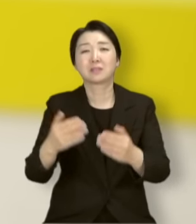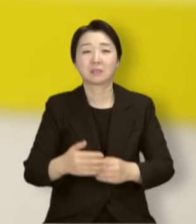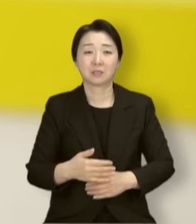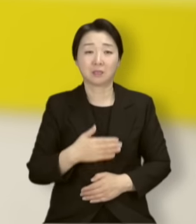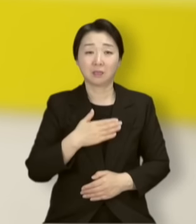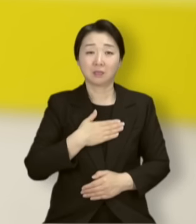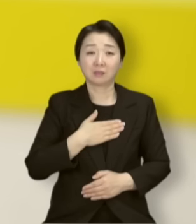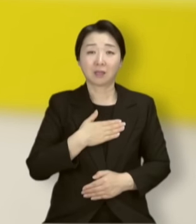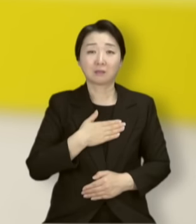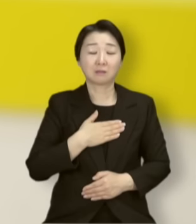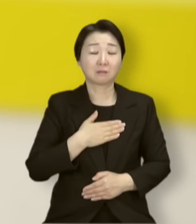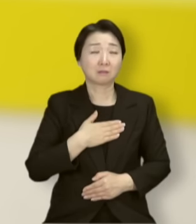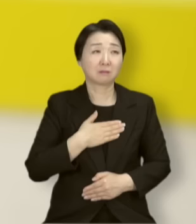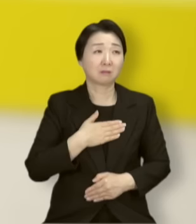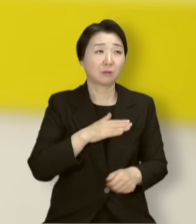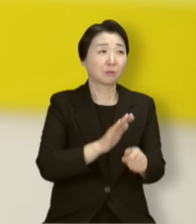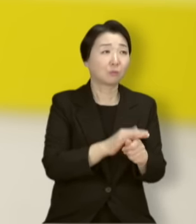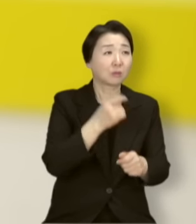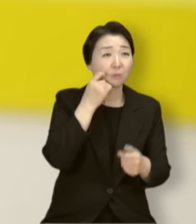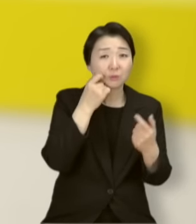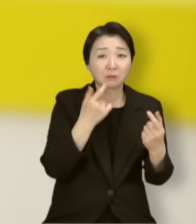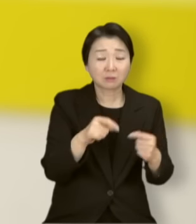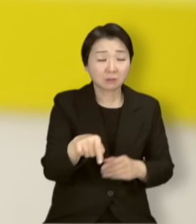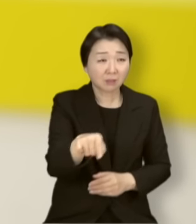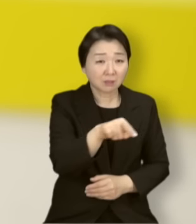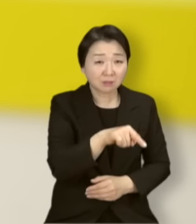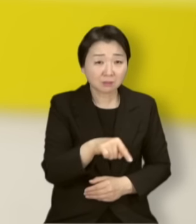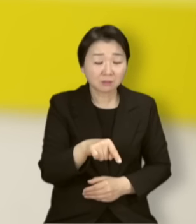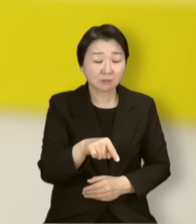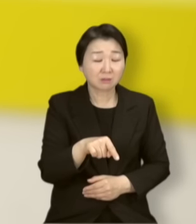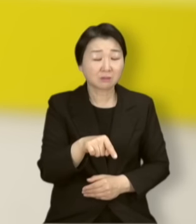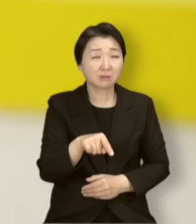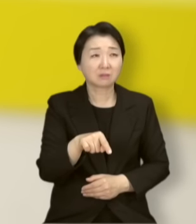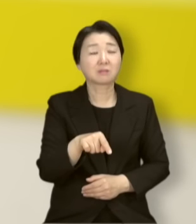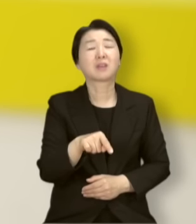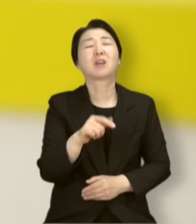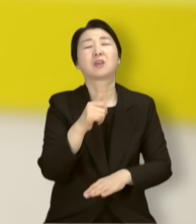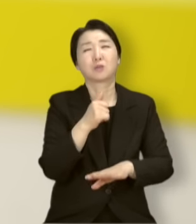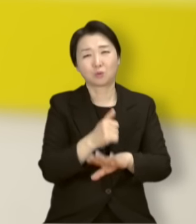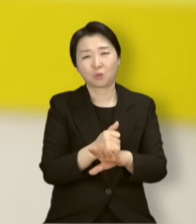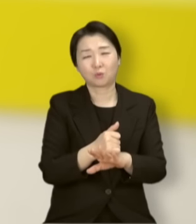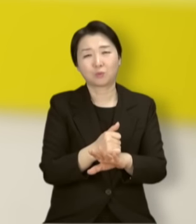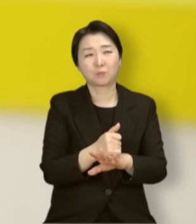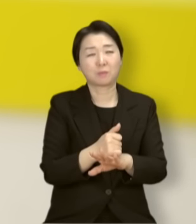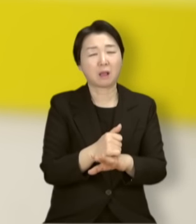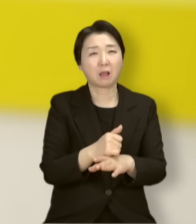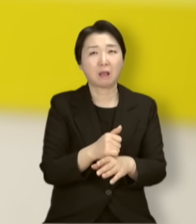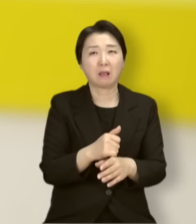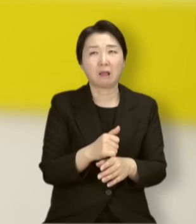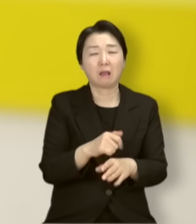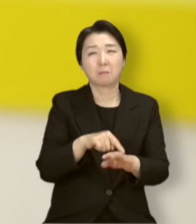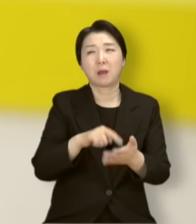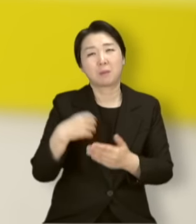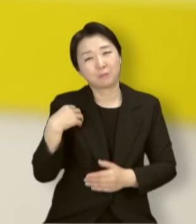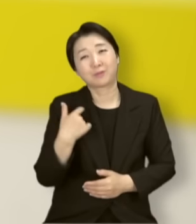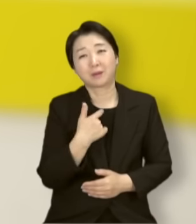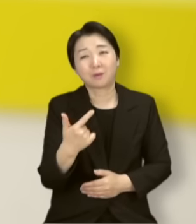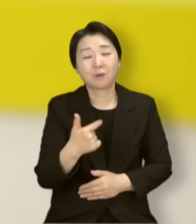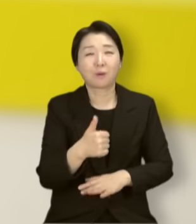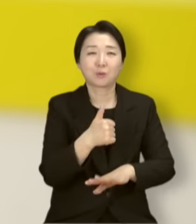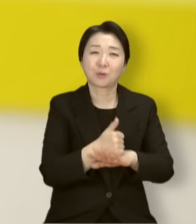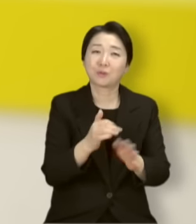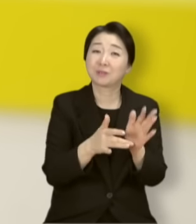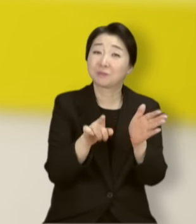그러니까 저는 아멘. 아무것도 못했는데 네. 걔네들한테 뭐 퀘스천이 주어졌던 거지요. 아. 그리고 제가 아까